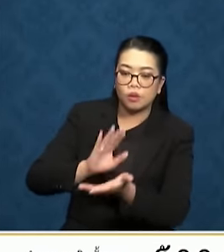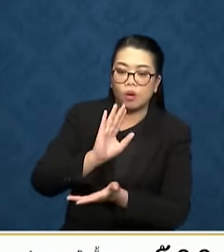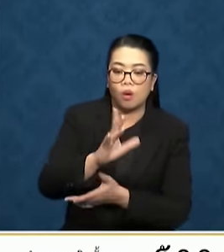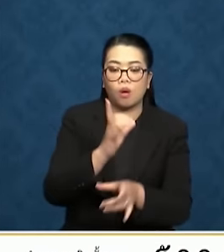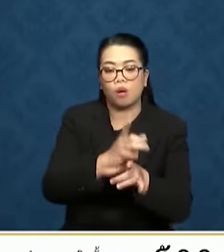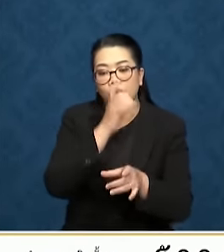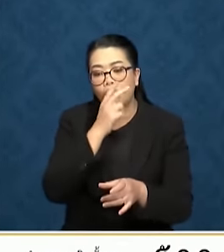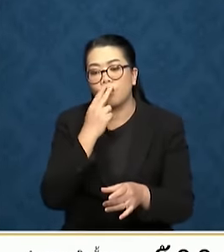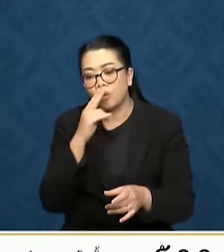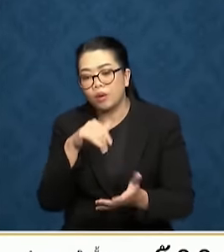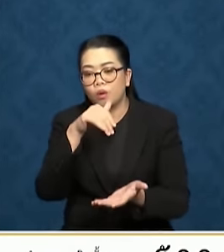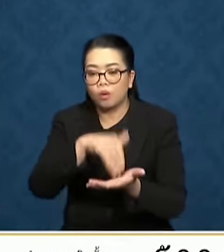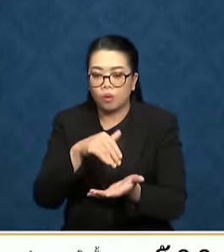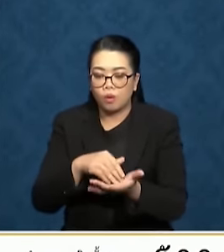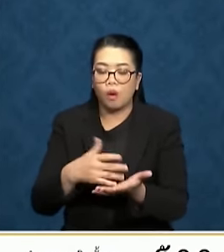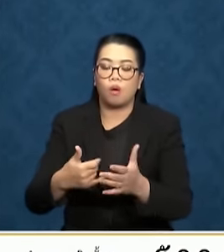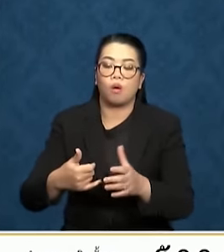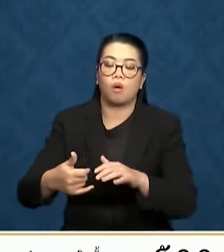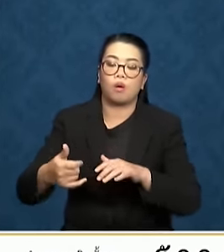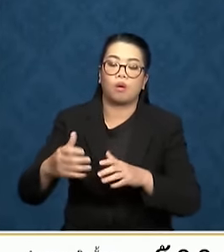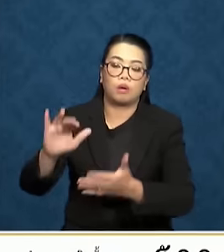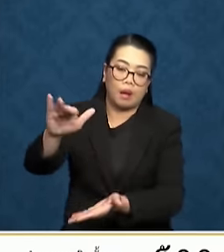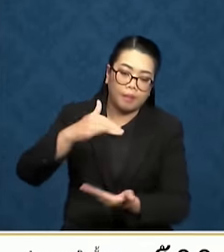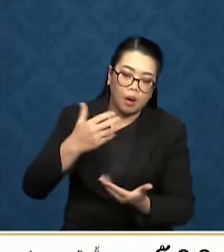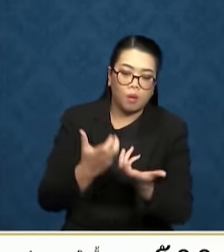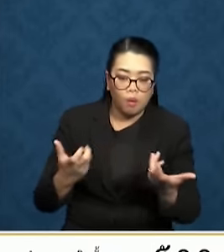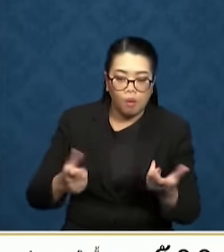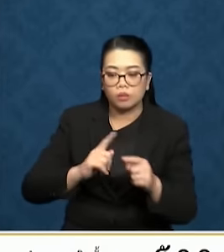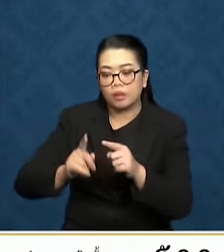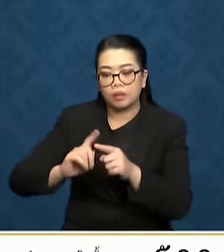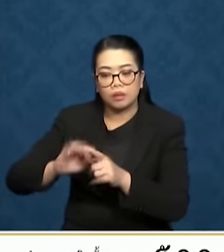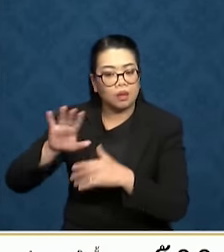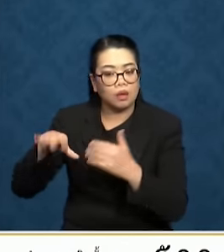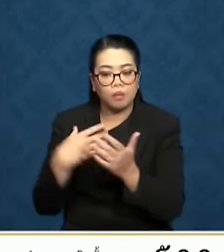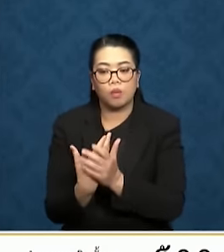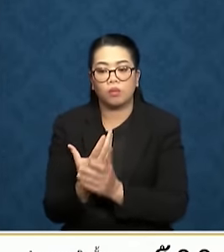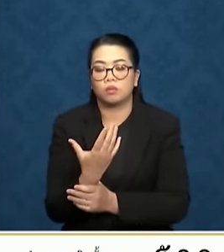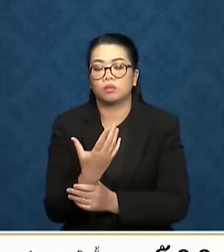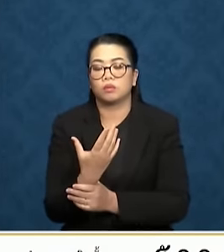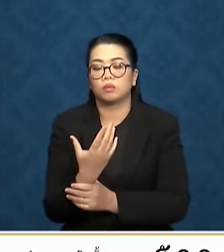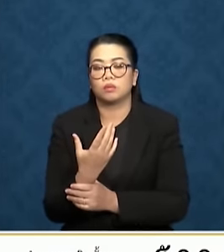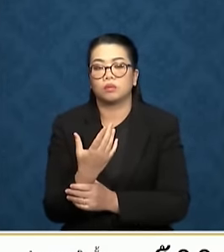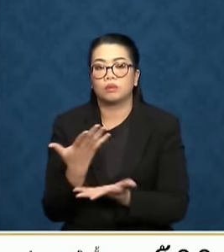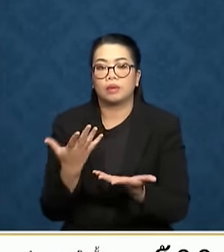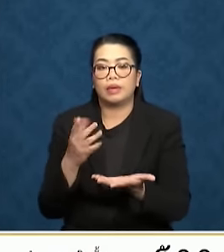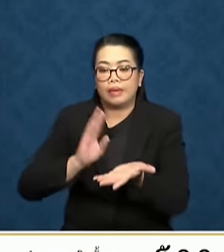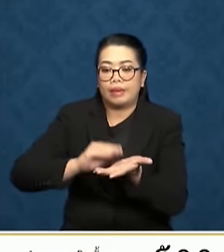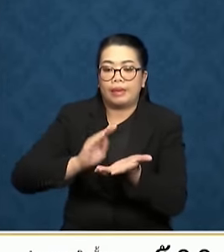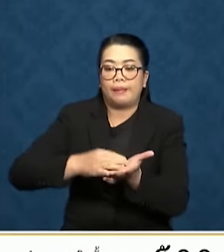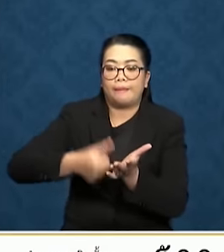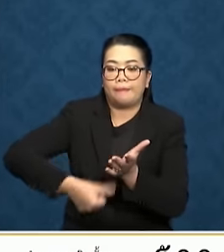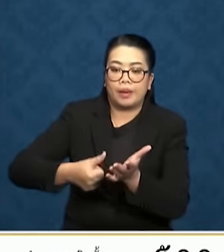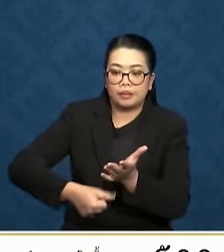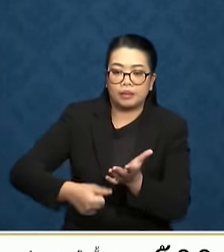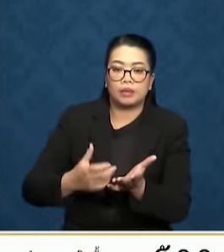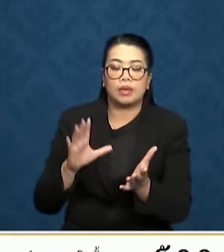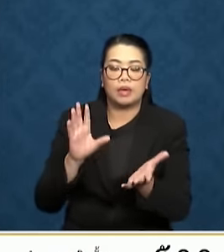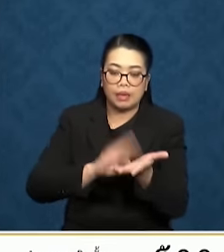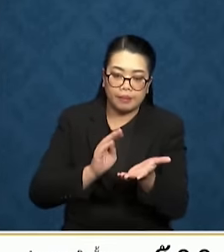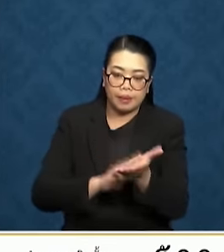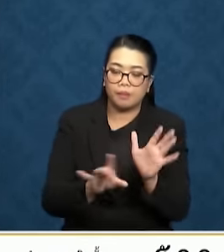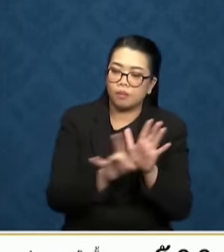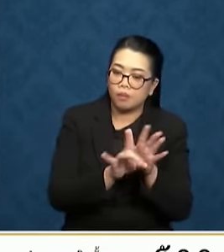สามิตหรือกรมสุลกากรหรือเที่เหลือนะครับเ่อเป็นการเก็บที่มีประสิทธิภาพหรือไม่มี